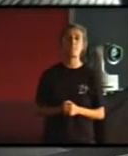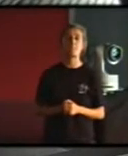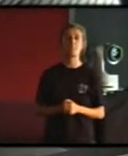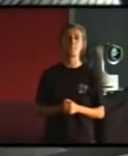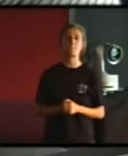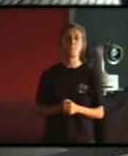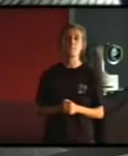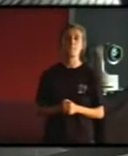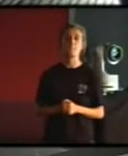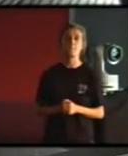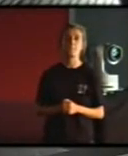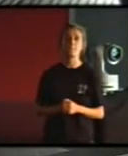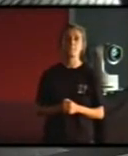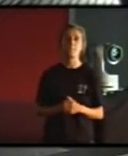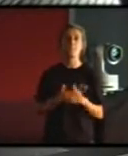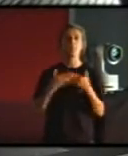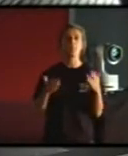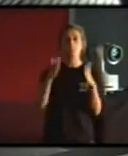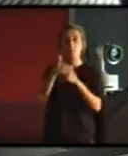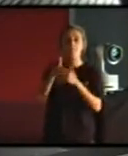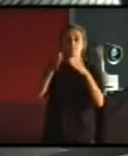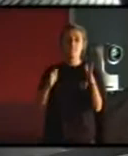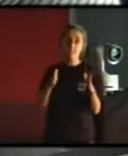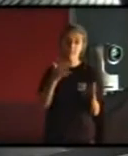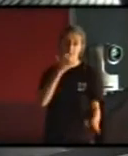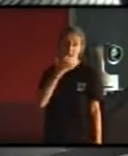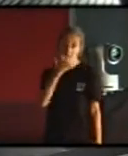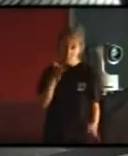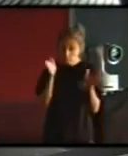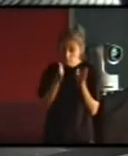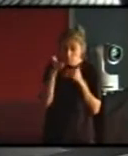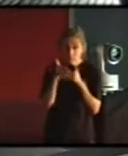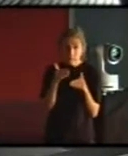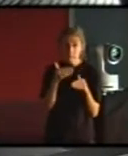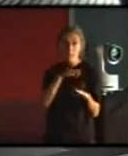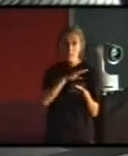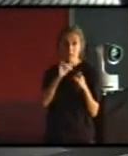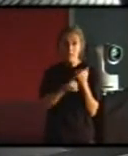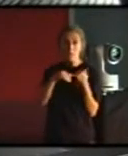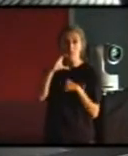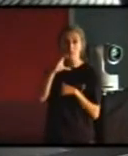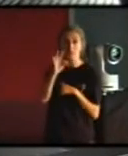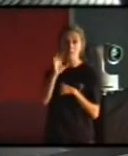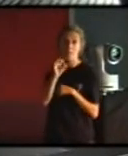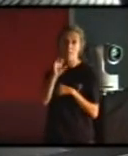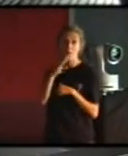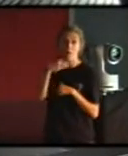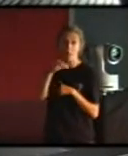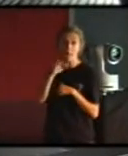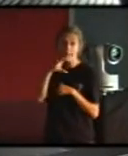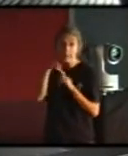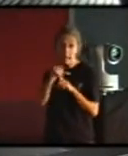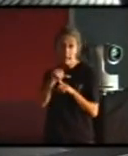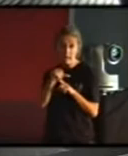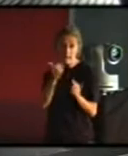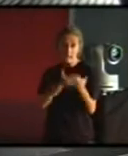important, on a encore les cabines formica affreuses, très étroites et terribles, donc rien ne pourra remplacer cette